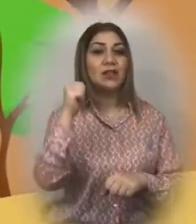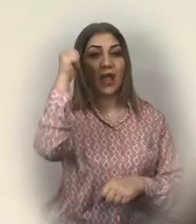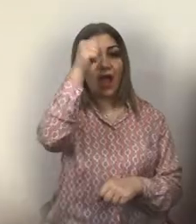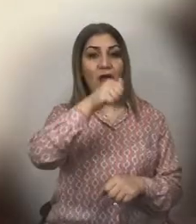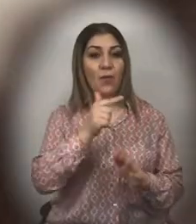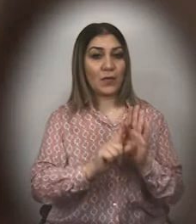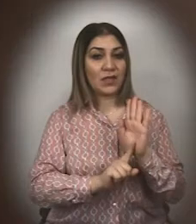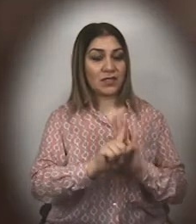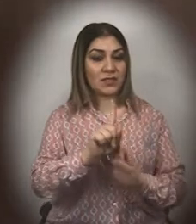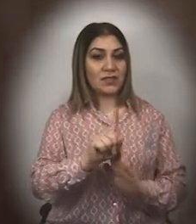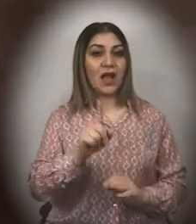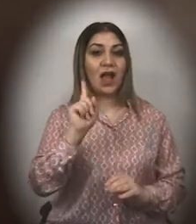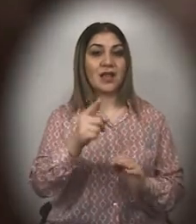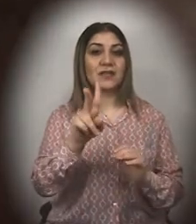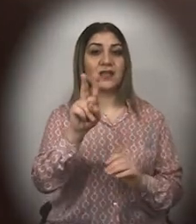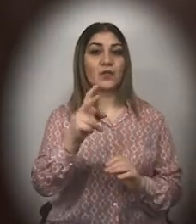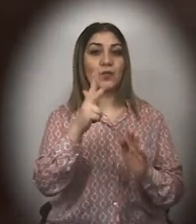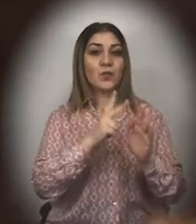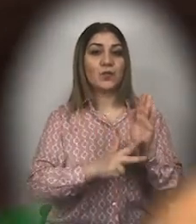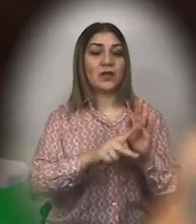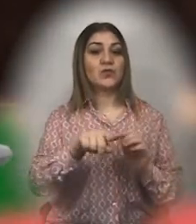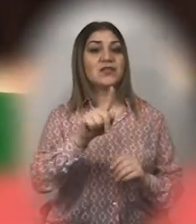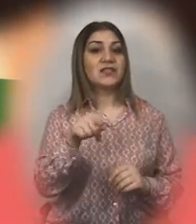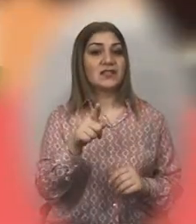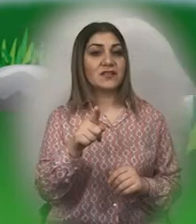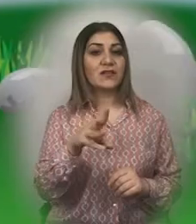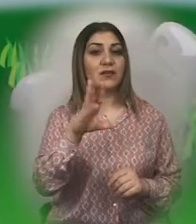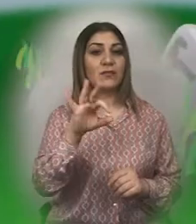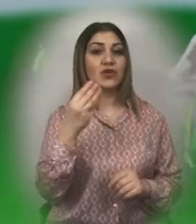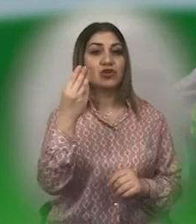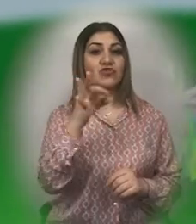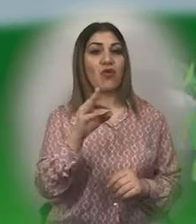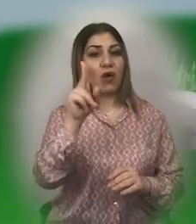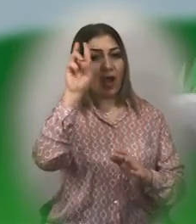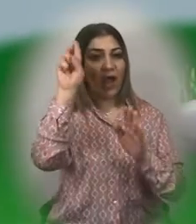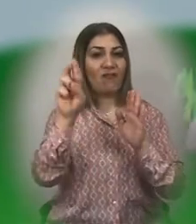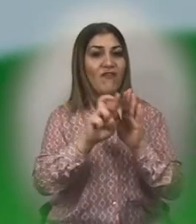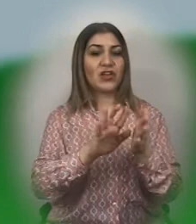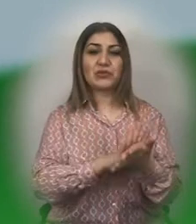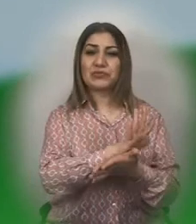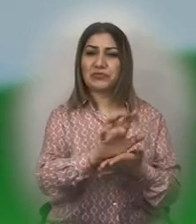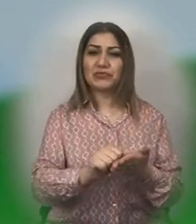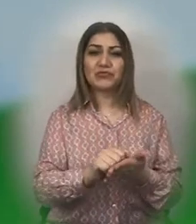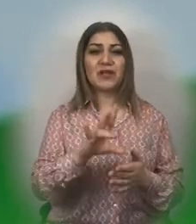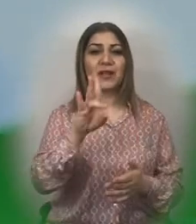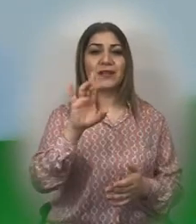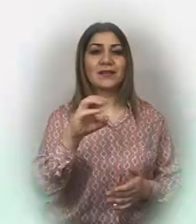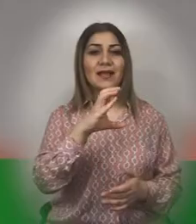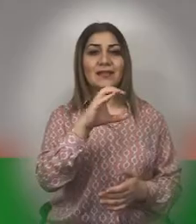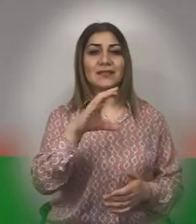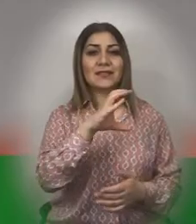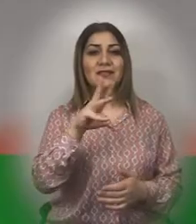Հասանք։ Ինչ զոր է, ասում են այստեղ գործել է գլաձորի հրճակավոր համալսարանը, մայրաքաղաք իմաստության։